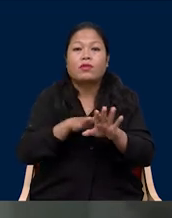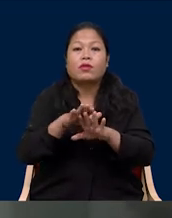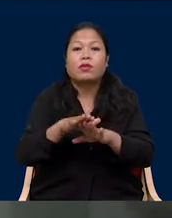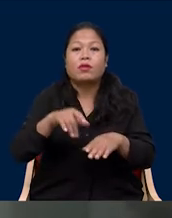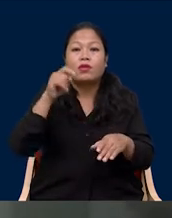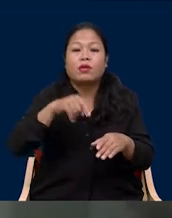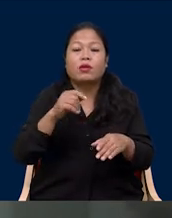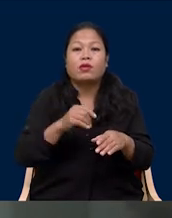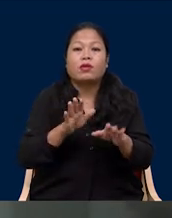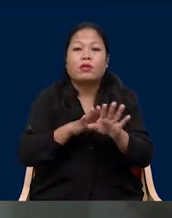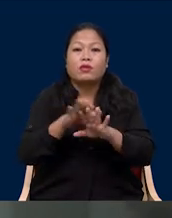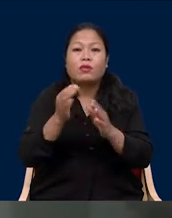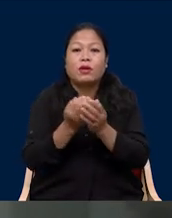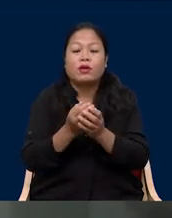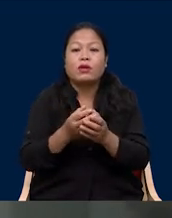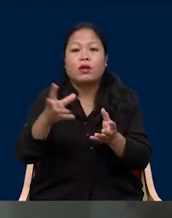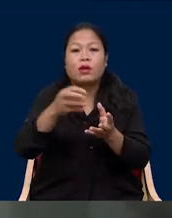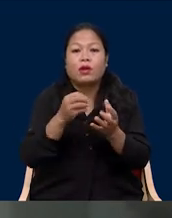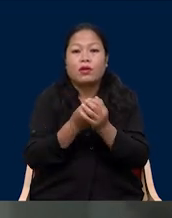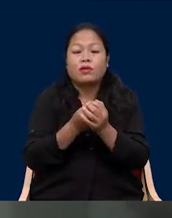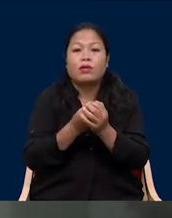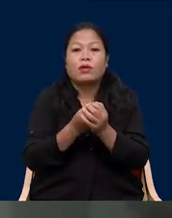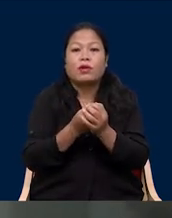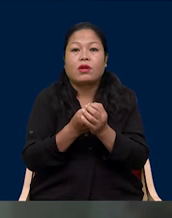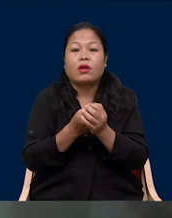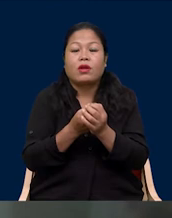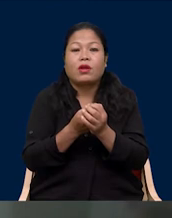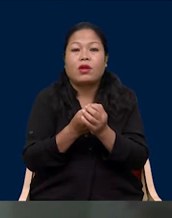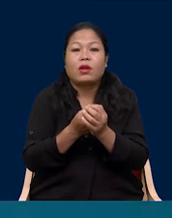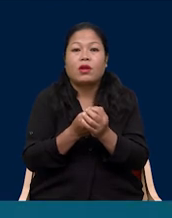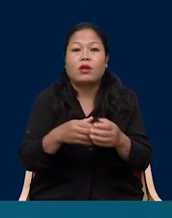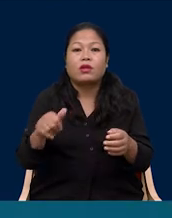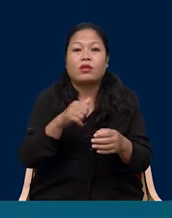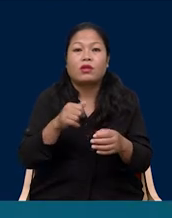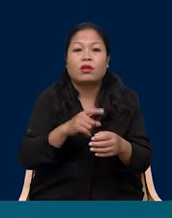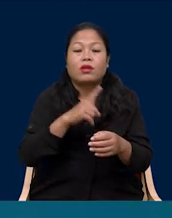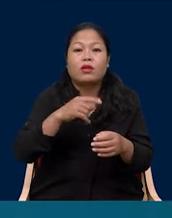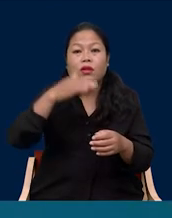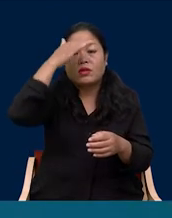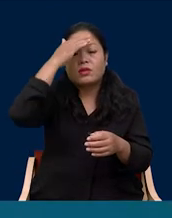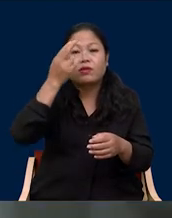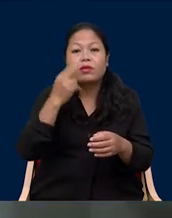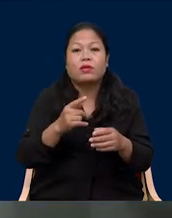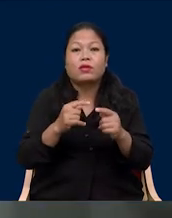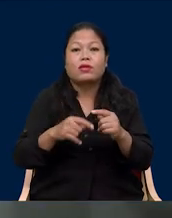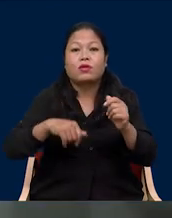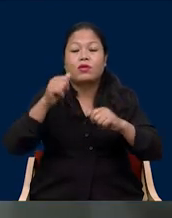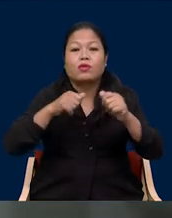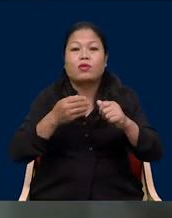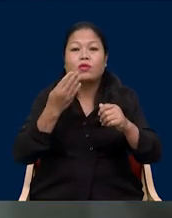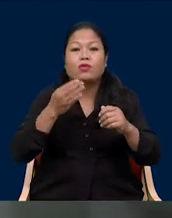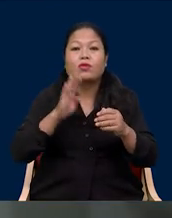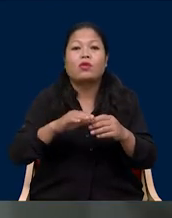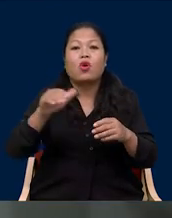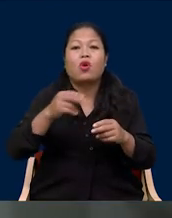खालको इस्युजहरूलाई पनि अब अहिले चाहिँ एकदमै धेरै कभर स्टोरी चाहिँ बनिँदैन. त्यो चाहिँ एउटा एकदमै विडम्बनाको कुरा हो